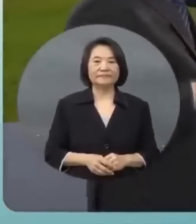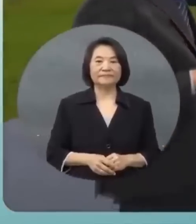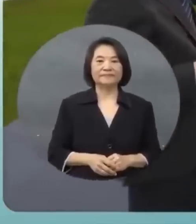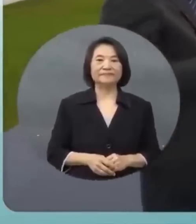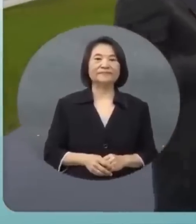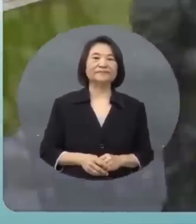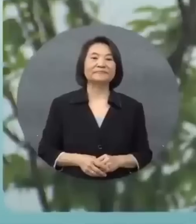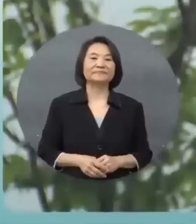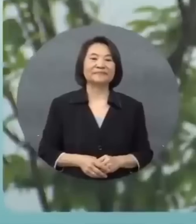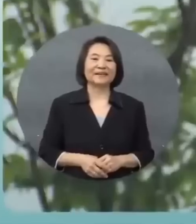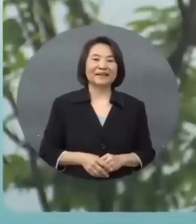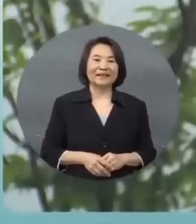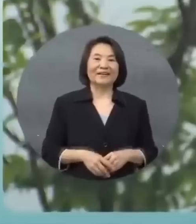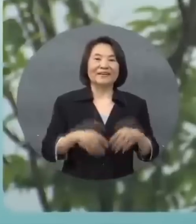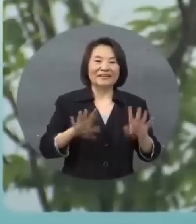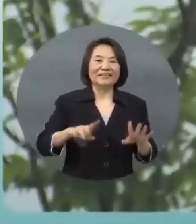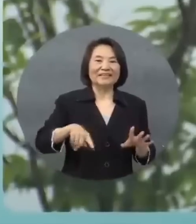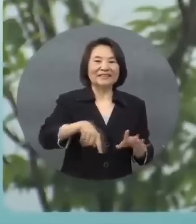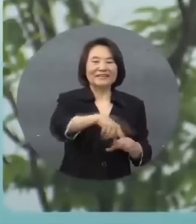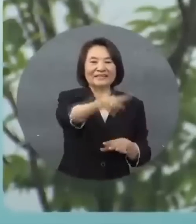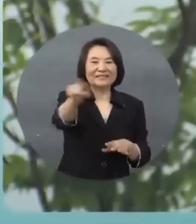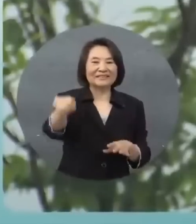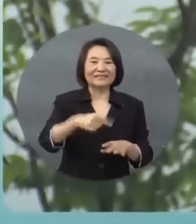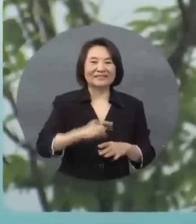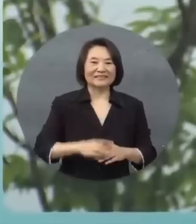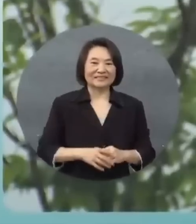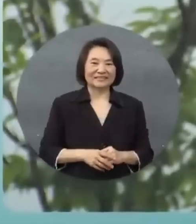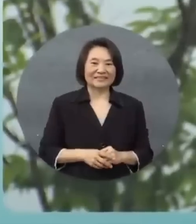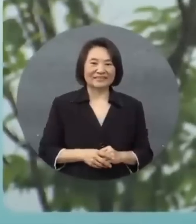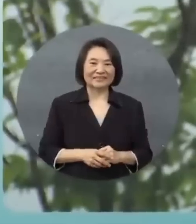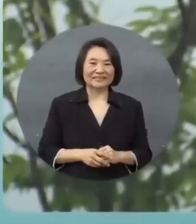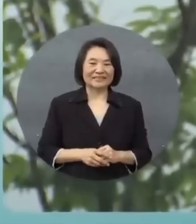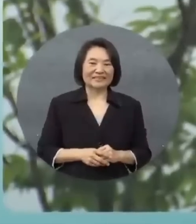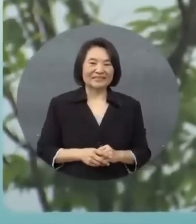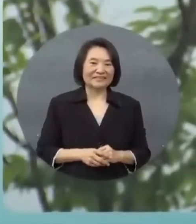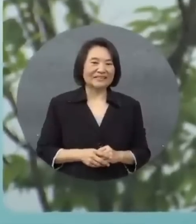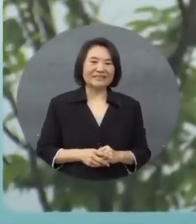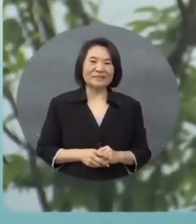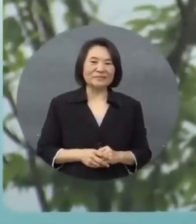好，大家请坐。这个遇水则